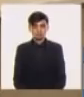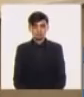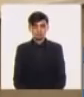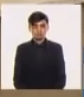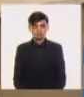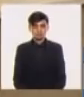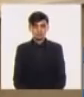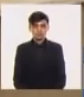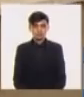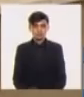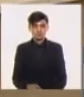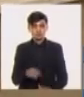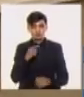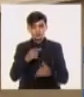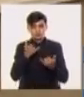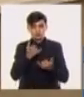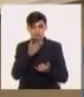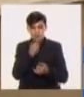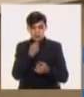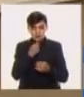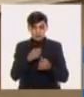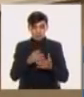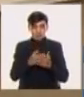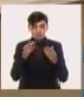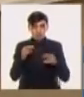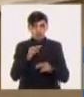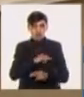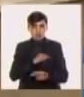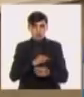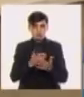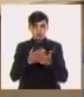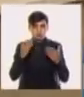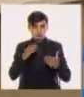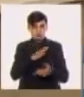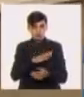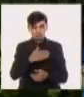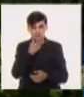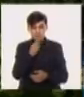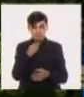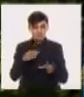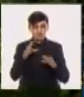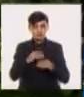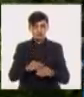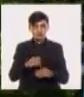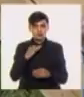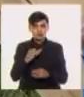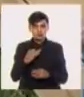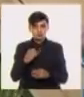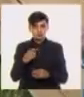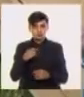До реконструкции была, сейчас громаднейшая работа сделана. Прелесть. Мы в